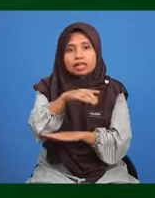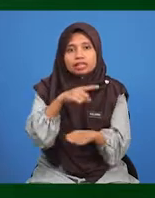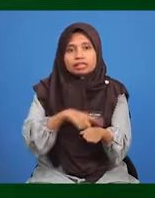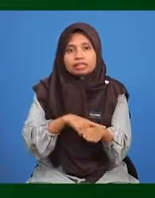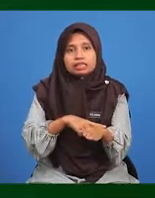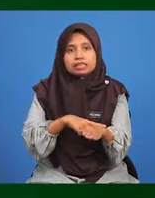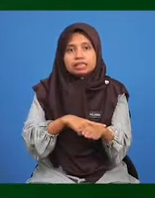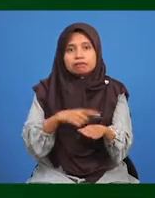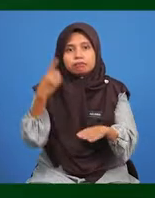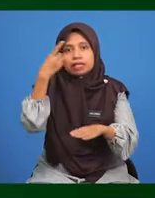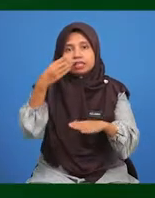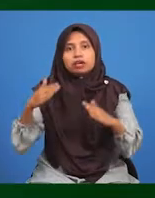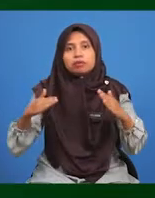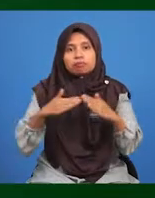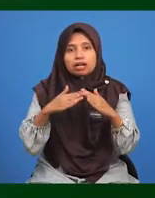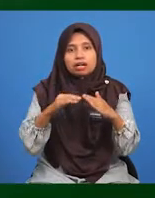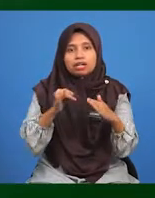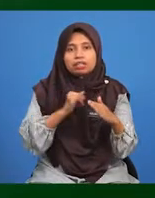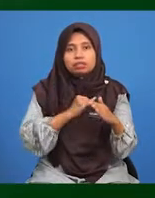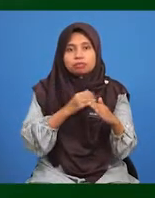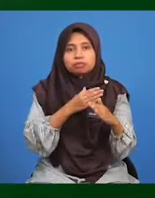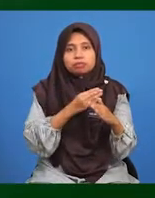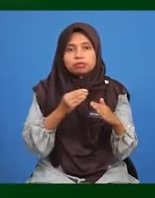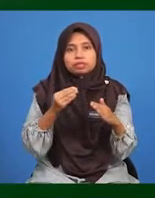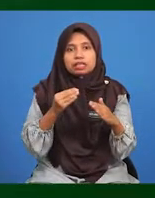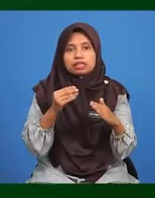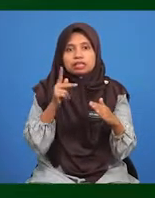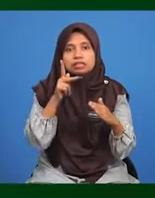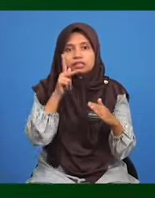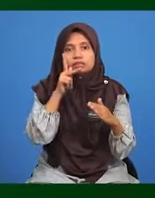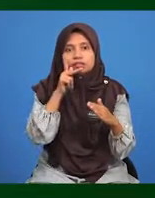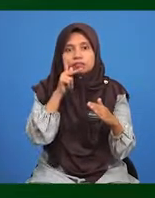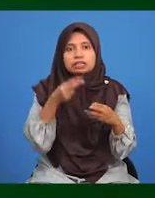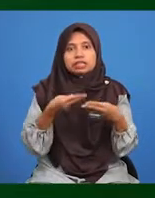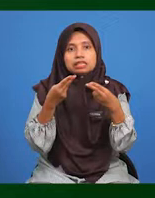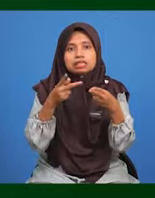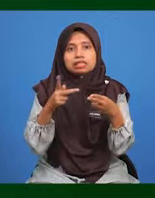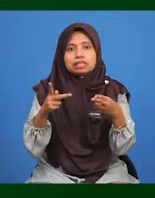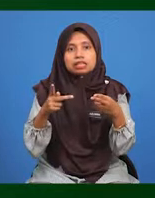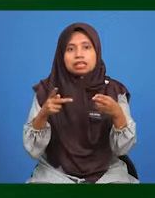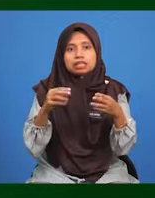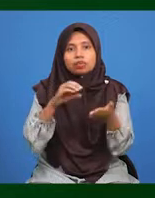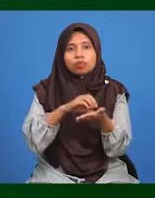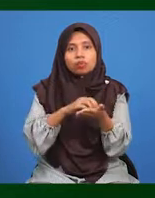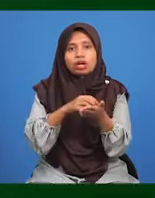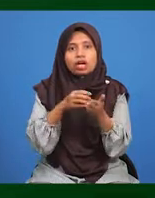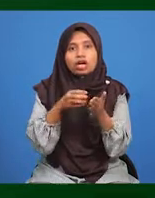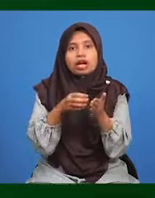jiran. Saya berasa gembira kerana rumah saya telah bersih.